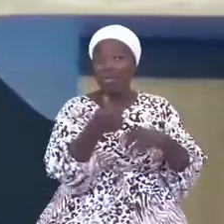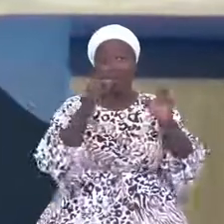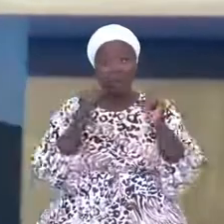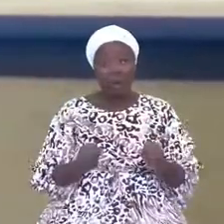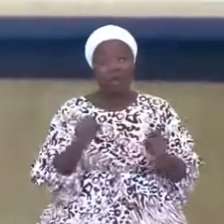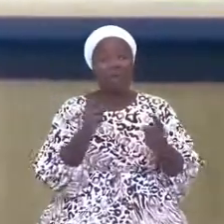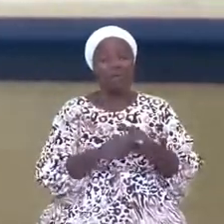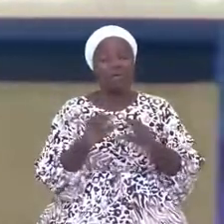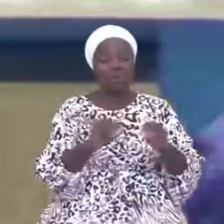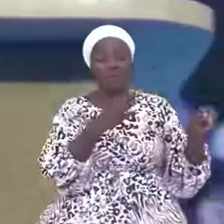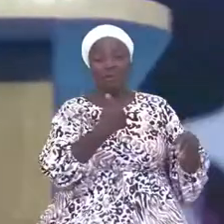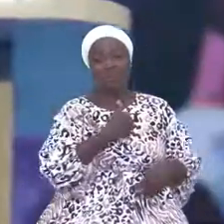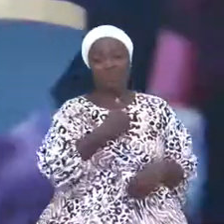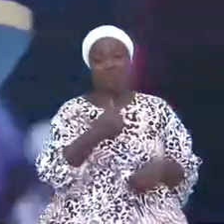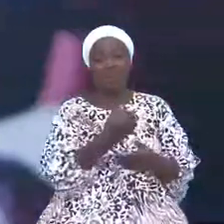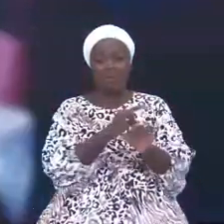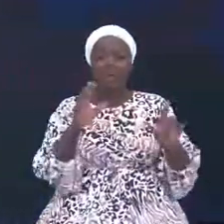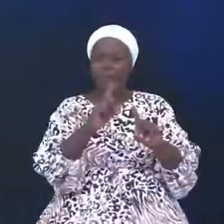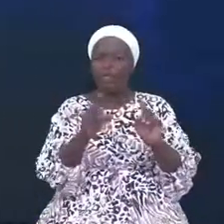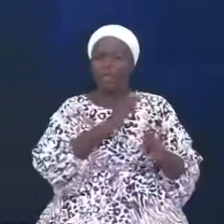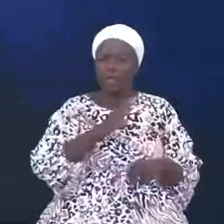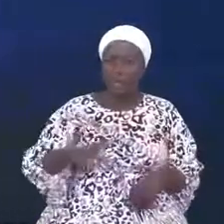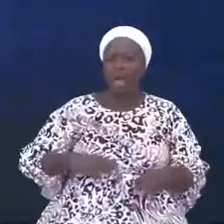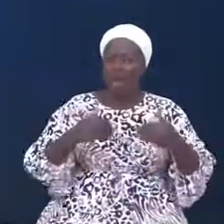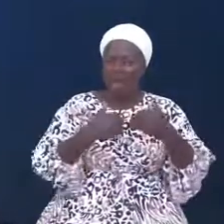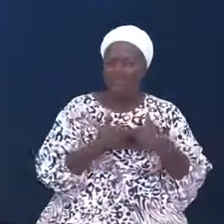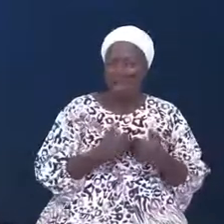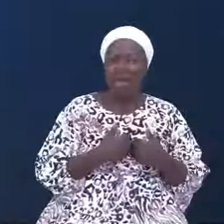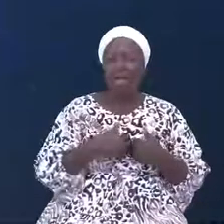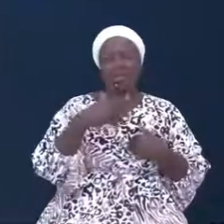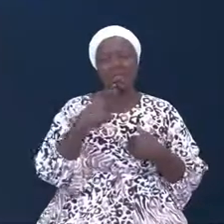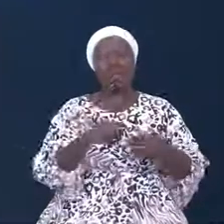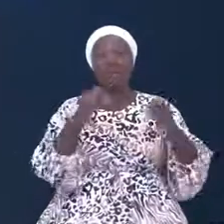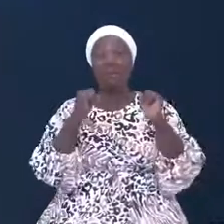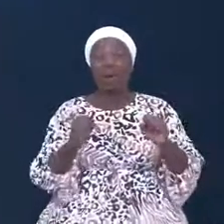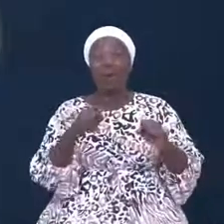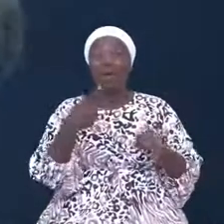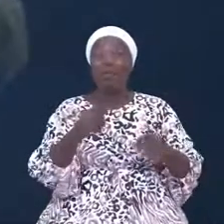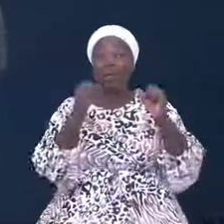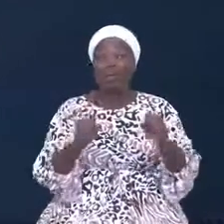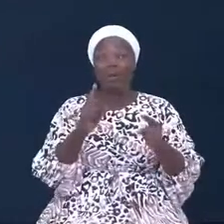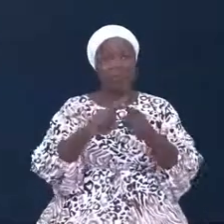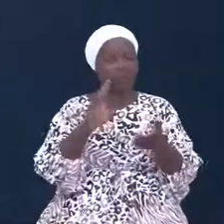reconnais maintenant, je n'ai aucun pouvoir de m'affranchir, mais Christ a